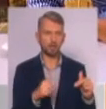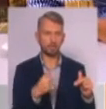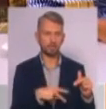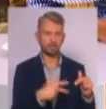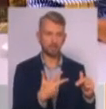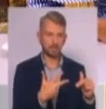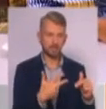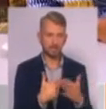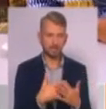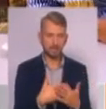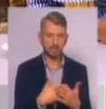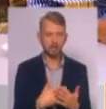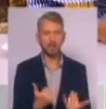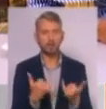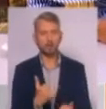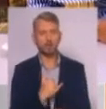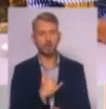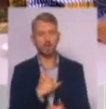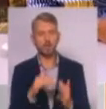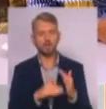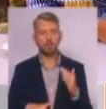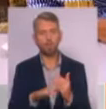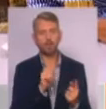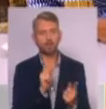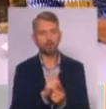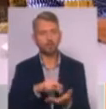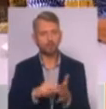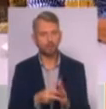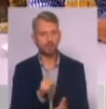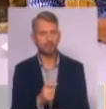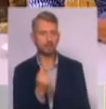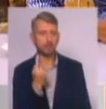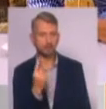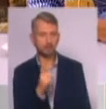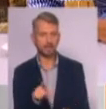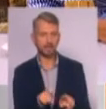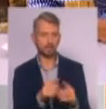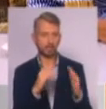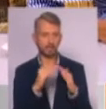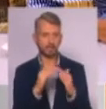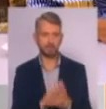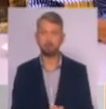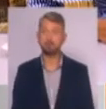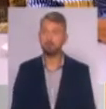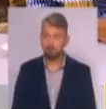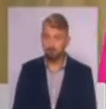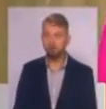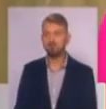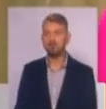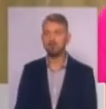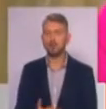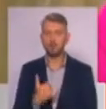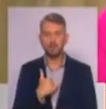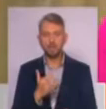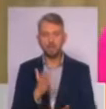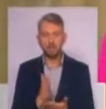23, здається. Сьогодні в мене дворова зустріч планується з одним з таких будинків. Так, ну дійсно, у нас є